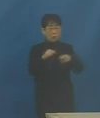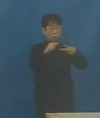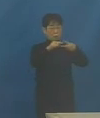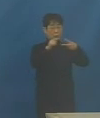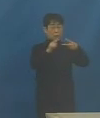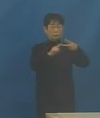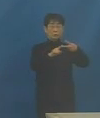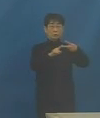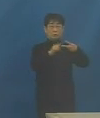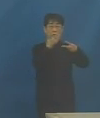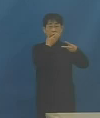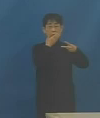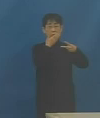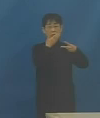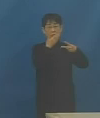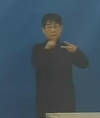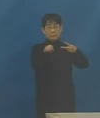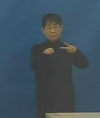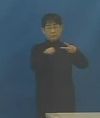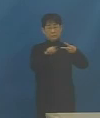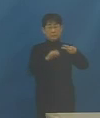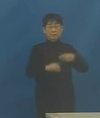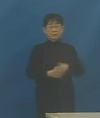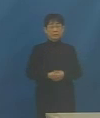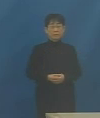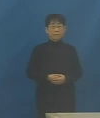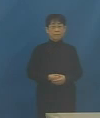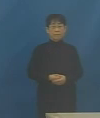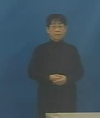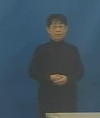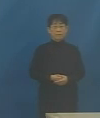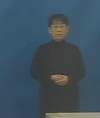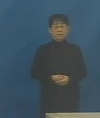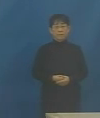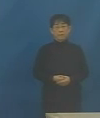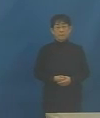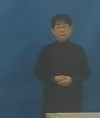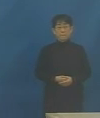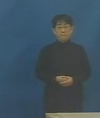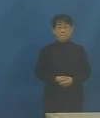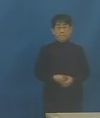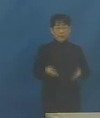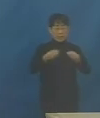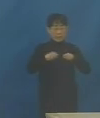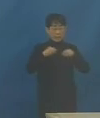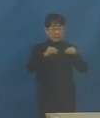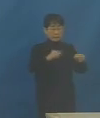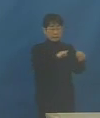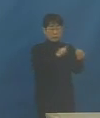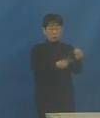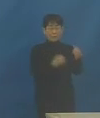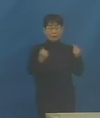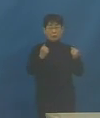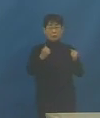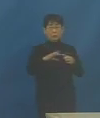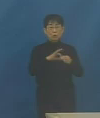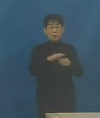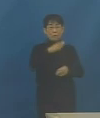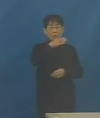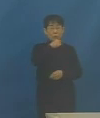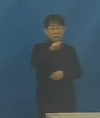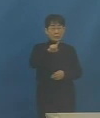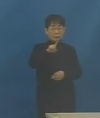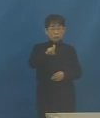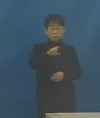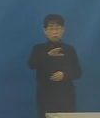なるというふうに思いますであの加瀬の活用日ので10代20代といった若い世代を中心に拡大してい